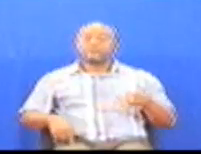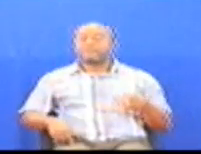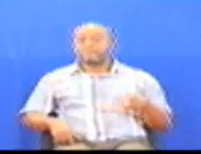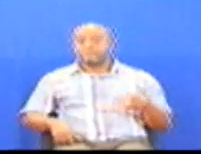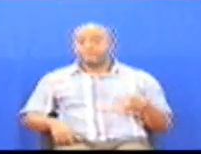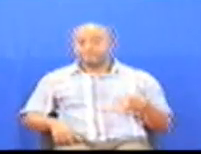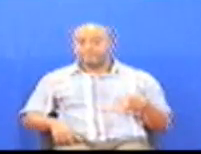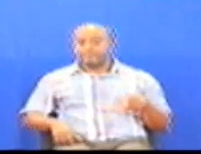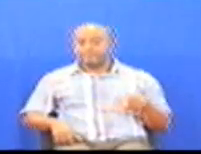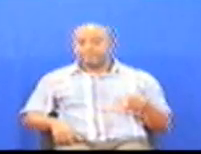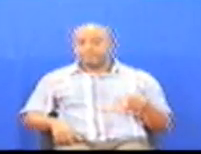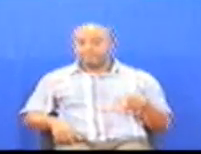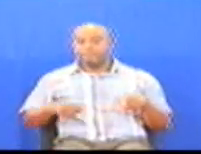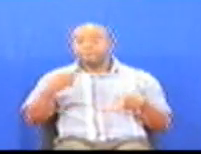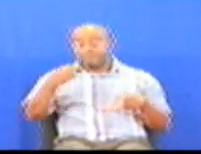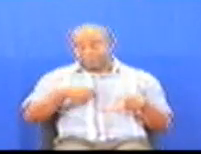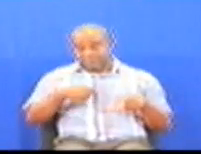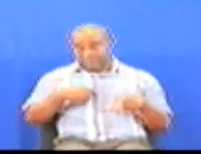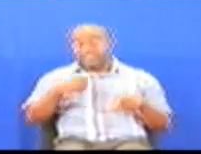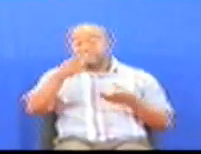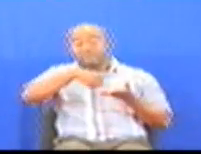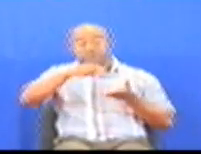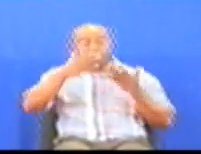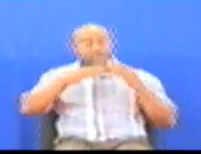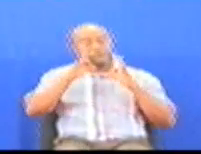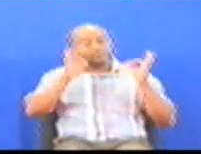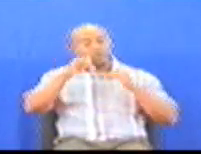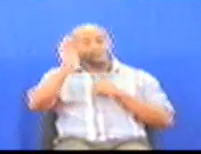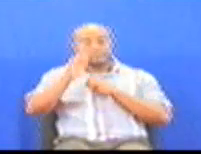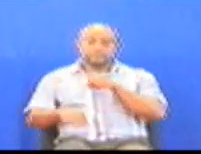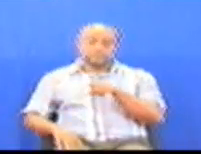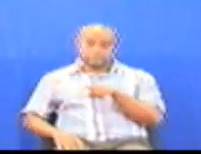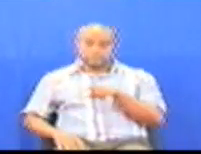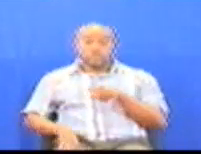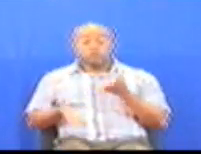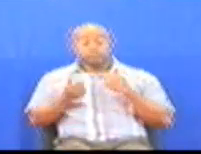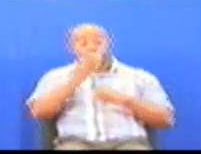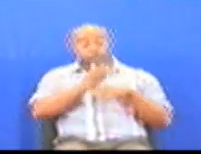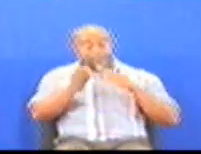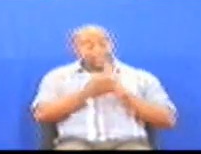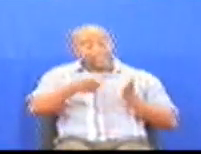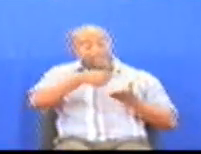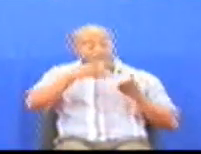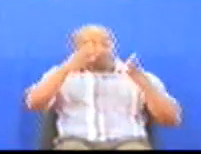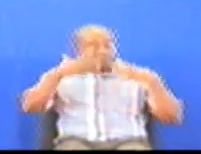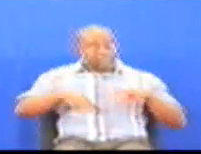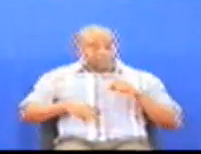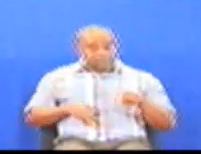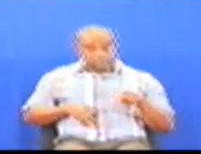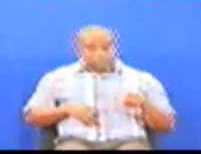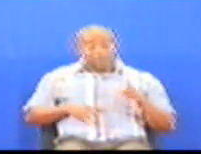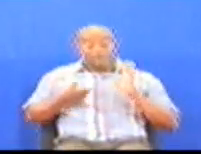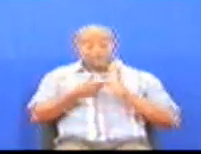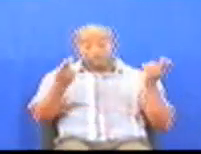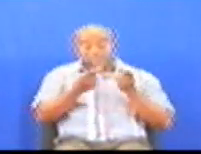kiniuliza, nitakuambia vituo vya afya ni bora zaidi, kwa sababu vikiweza kujengwa katika ubora unaotakiwa kama ambavyo tunavyoona vilivyojengwa sasa